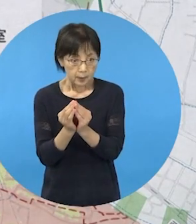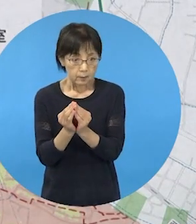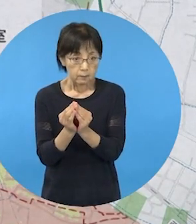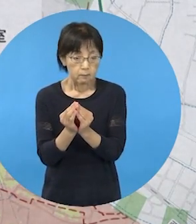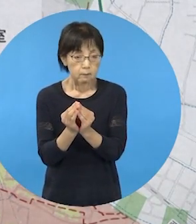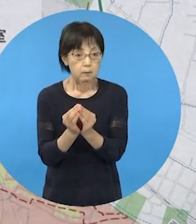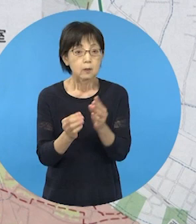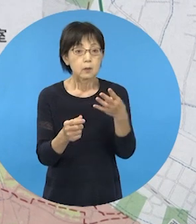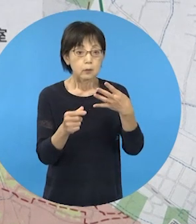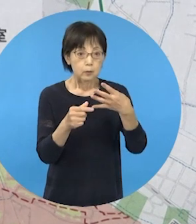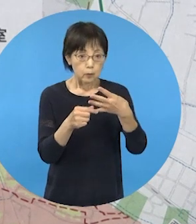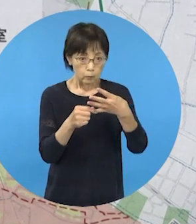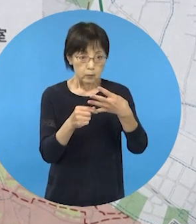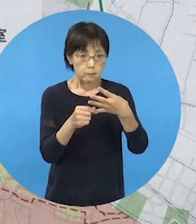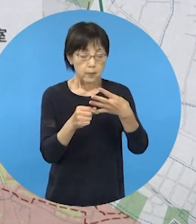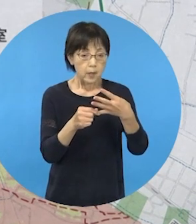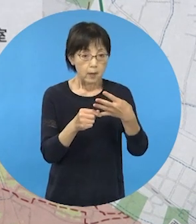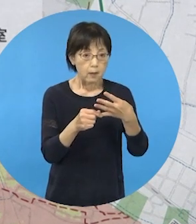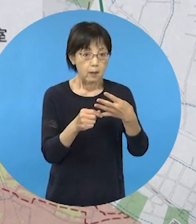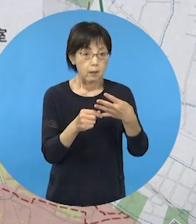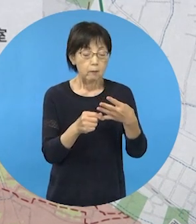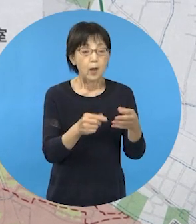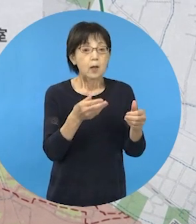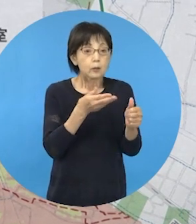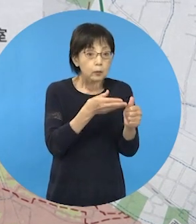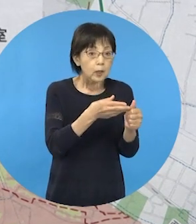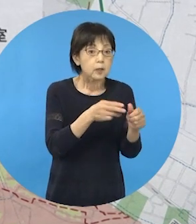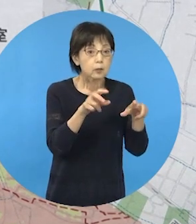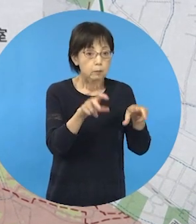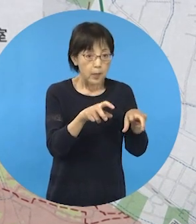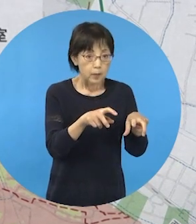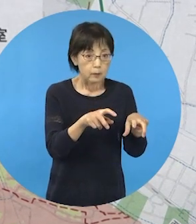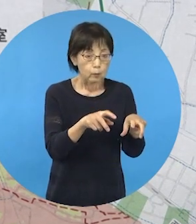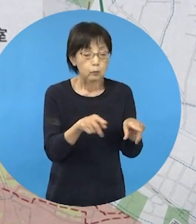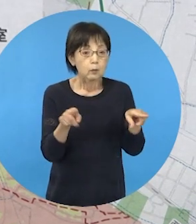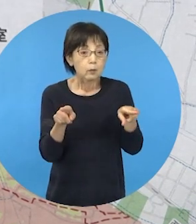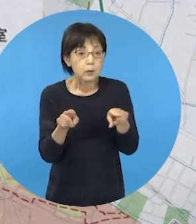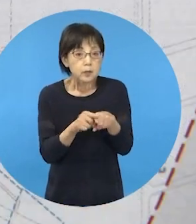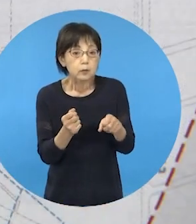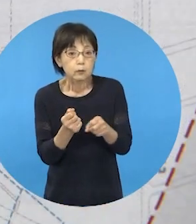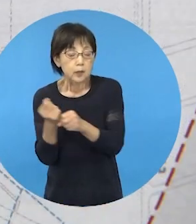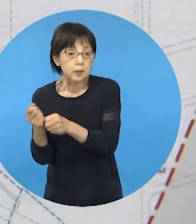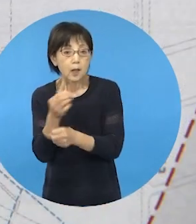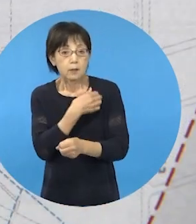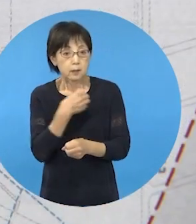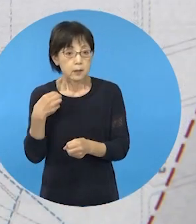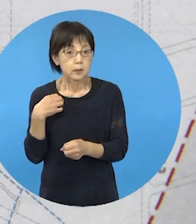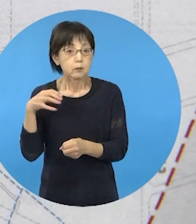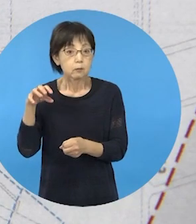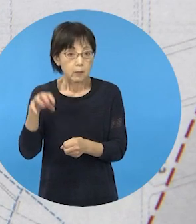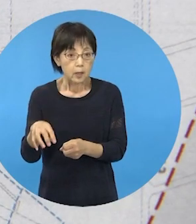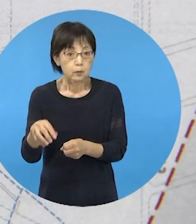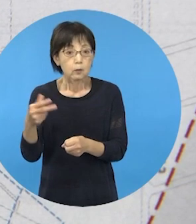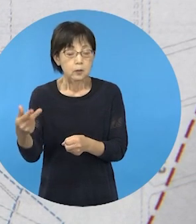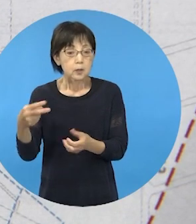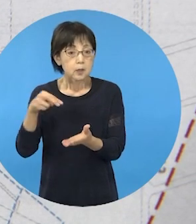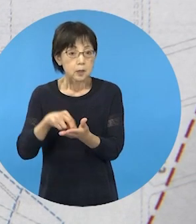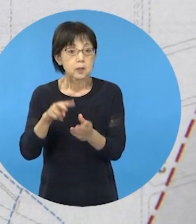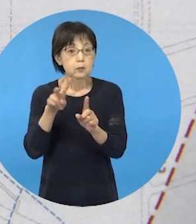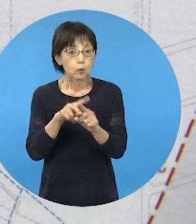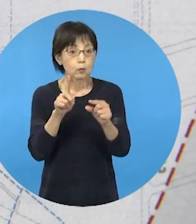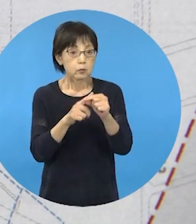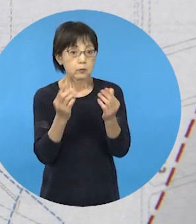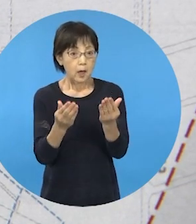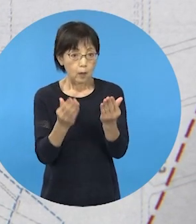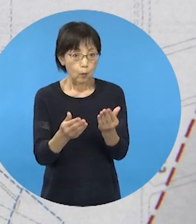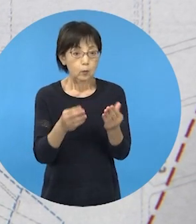学校と文化センターに限りますがペットと飼い主が同室で一緒に避難できる避難所